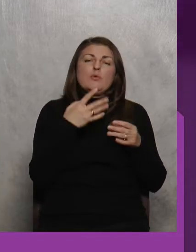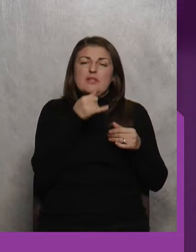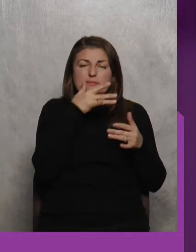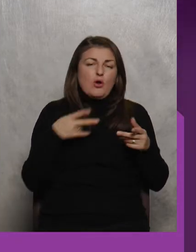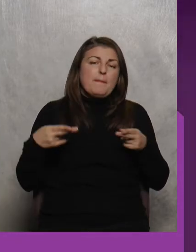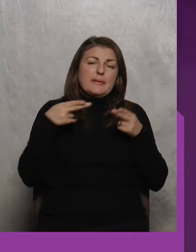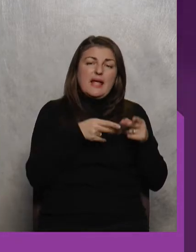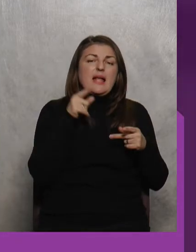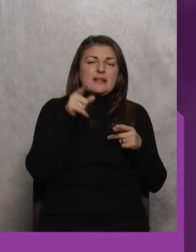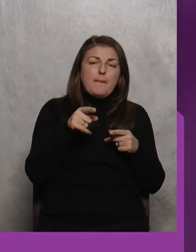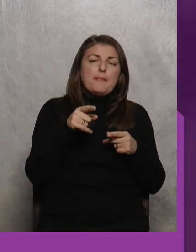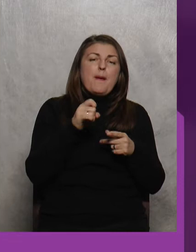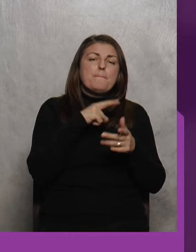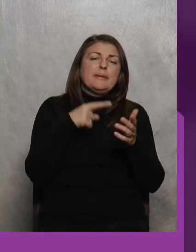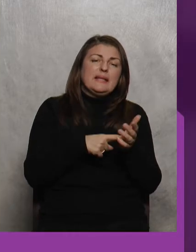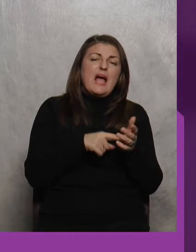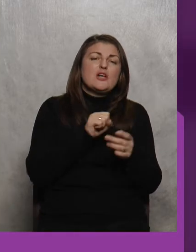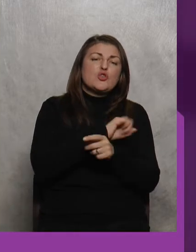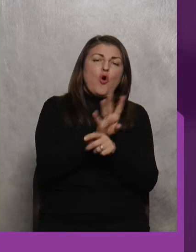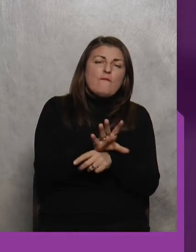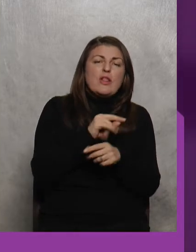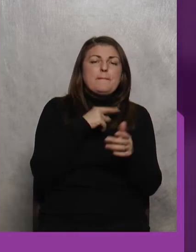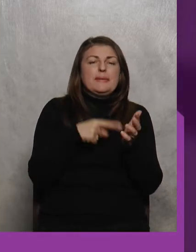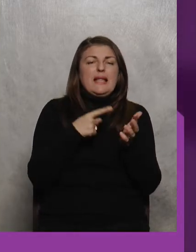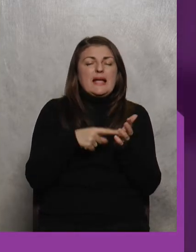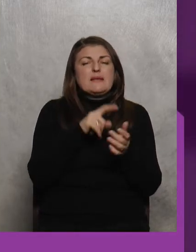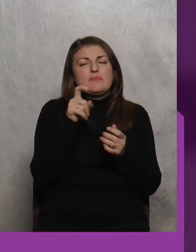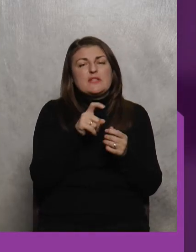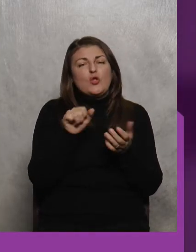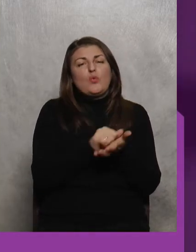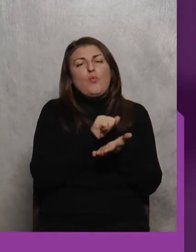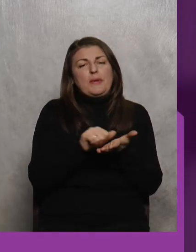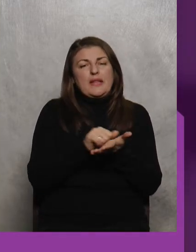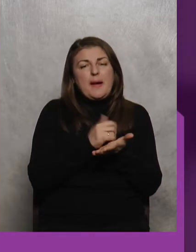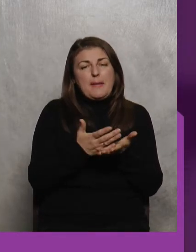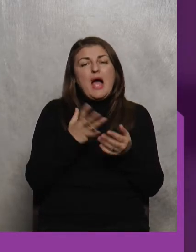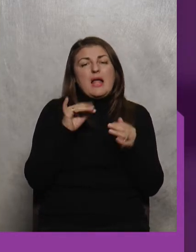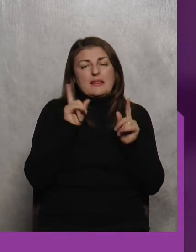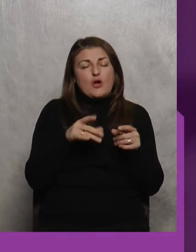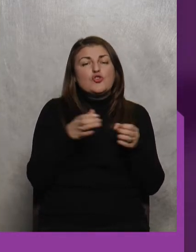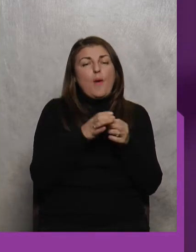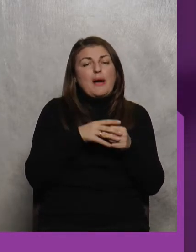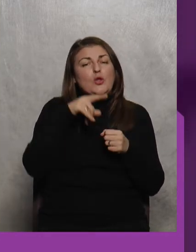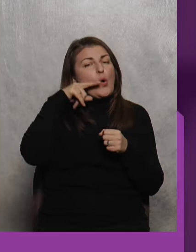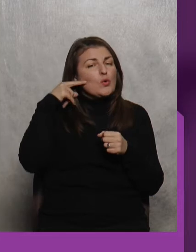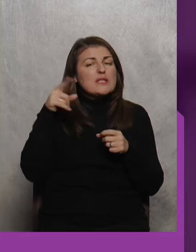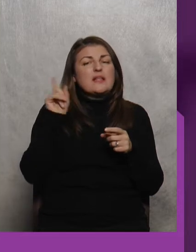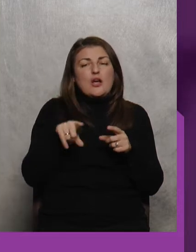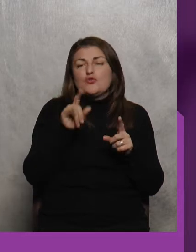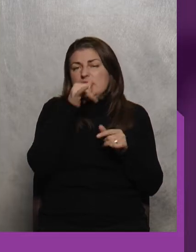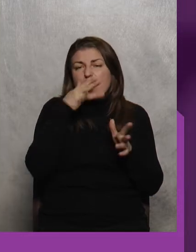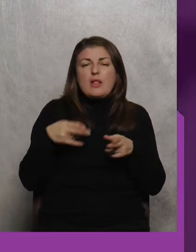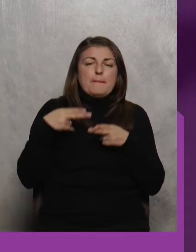змогла приїхати, там і питання з ковідом, і питання з документацією. Також команда Росії, яка також не